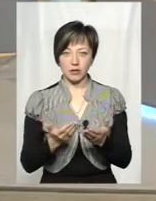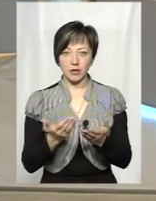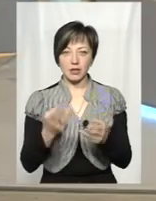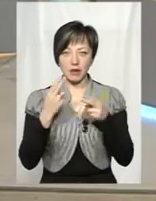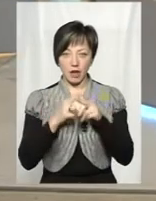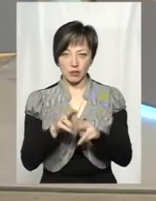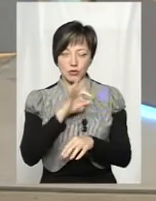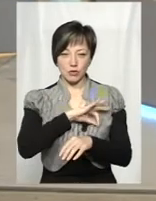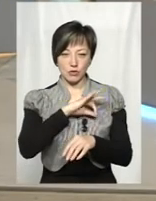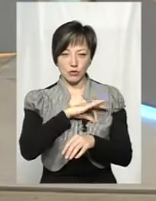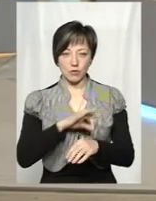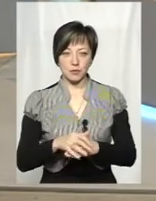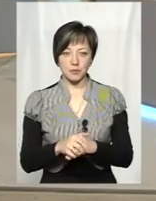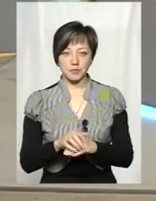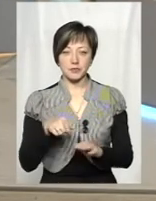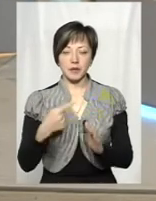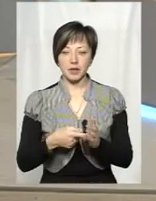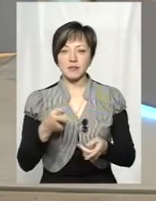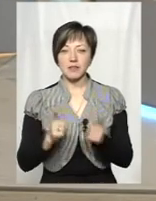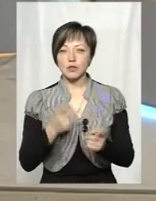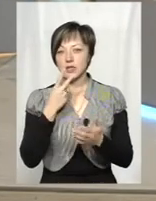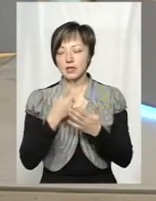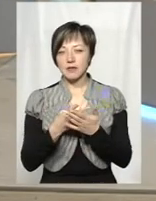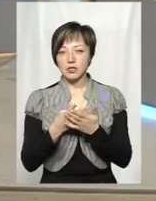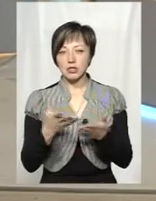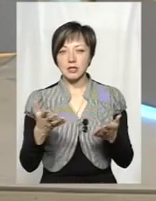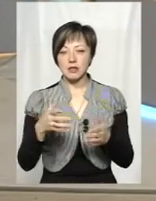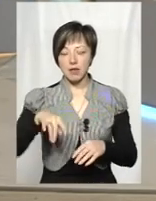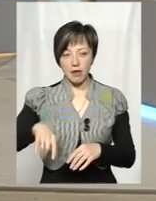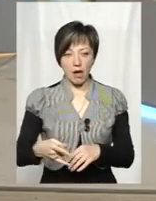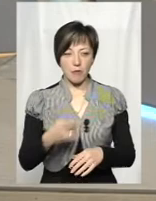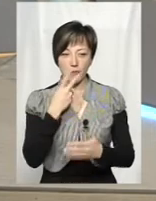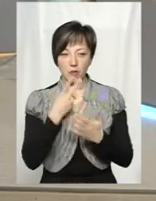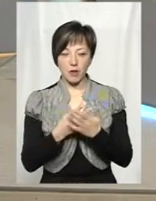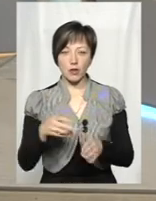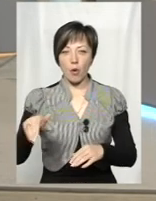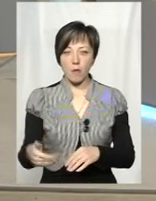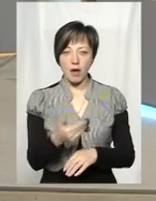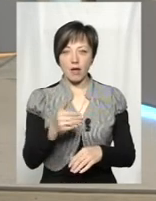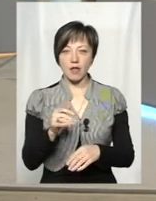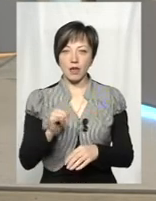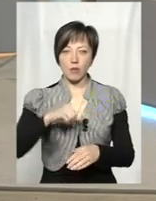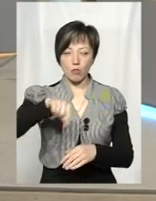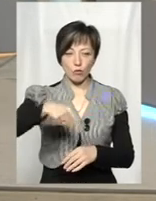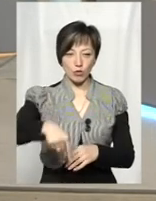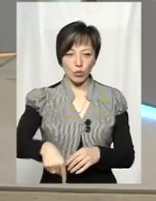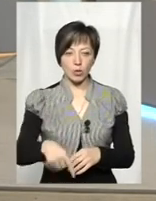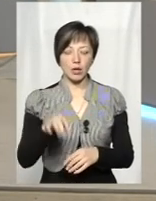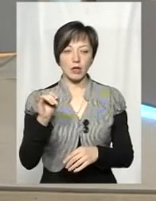й техніку застосовують, так? Ну, звісно ж, судячи з тих ям, що ми побачили, то копали і бур використовували,